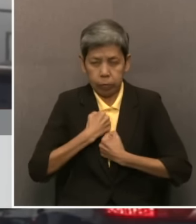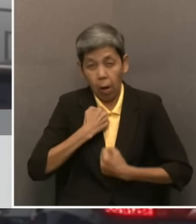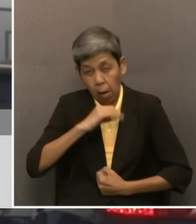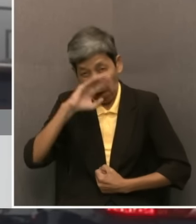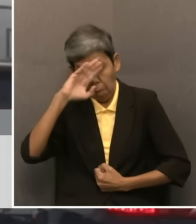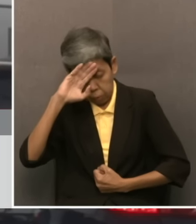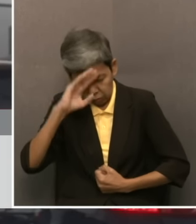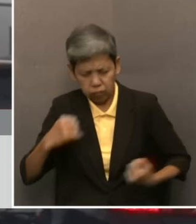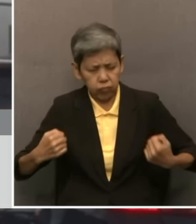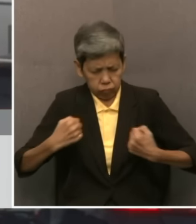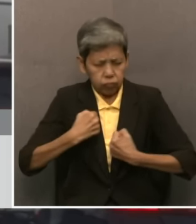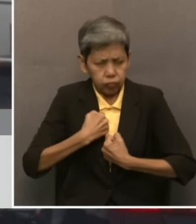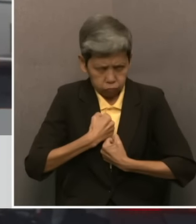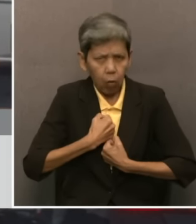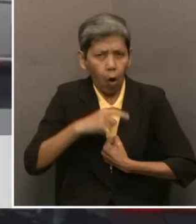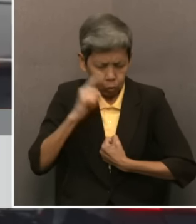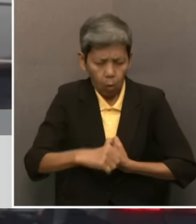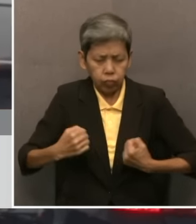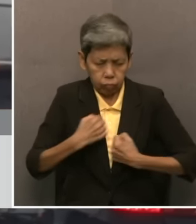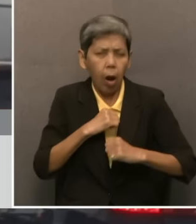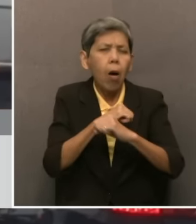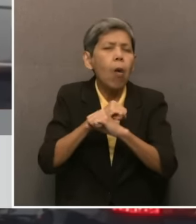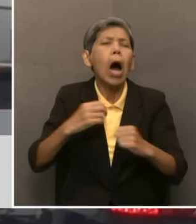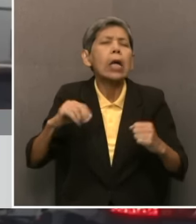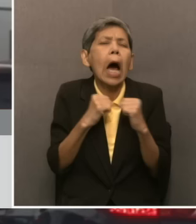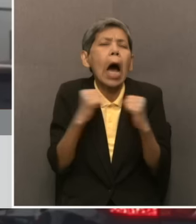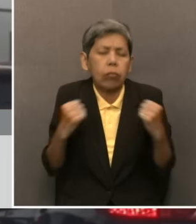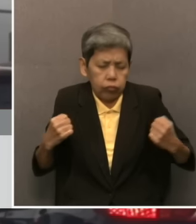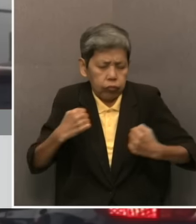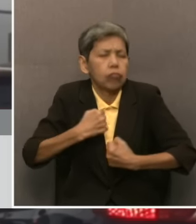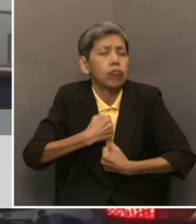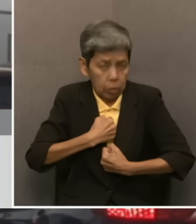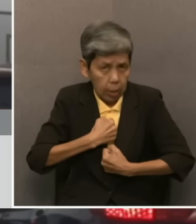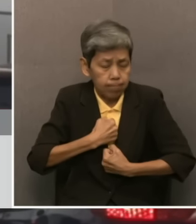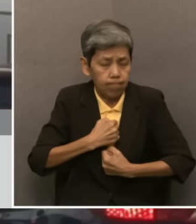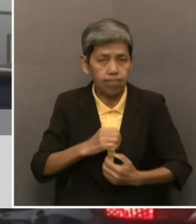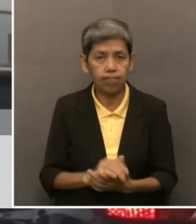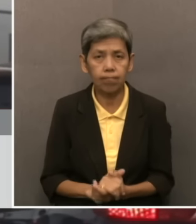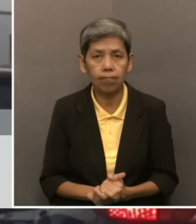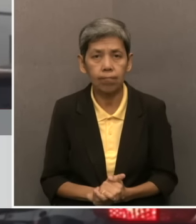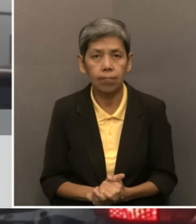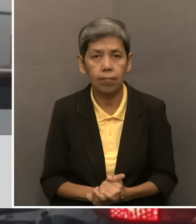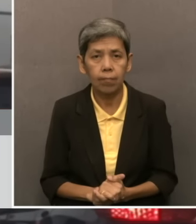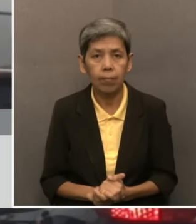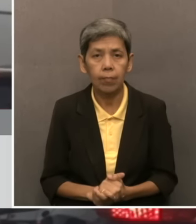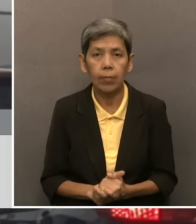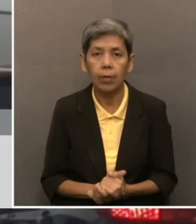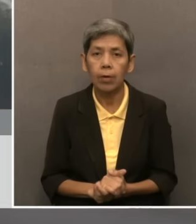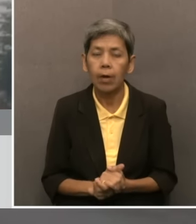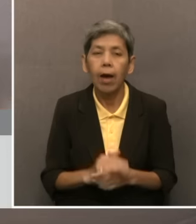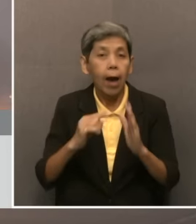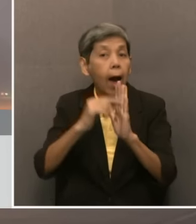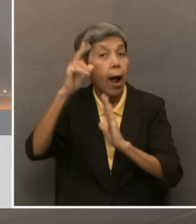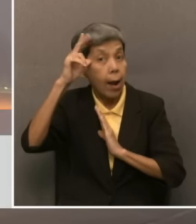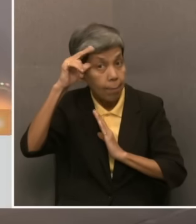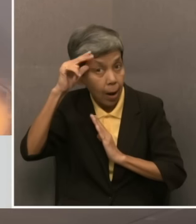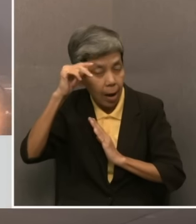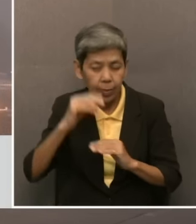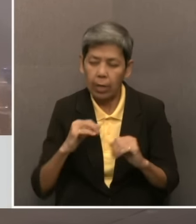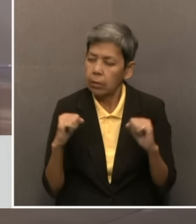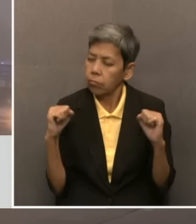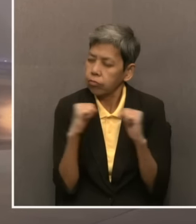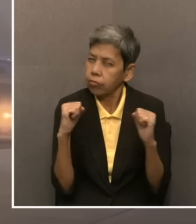คประจำตัวก็ขอให้สวมเครื่องกันหนาวอย่างเพียงพอด้วยครับ เช่นเดียวกับที่ลำปางนะคะอากาศหนาว